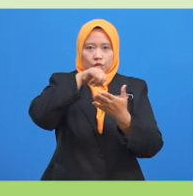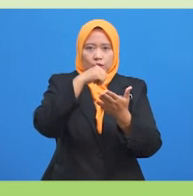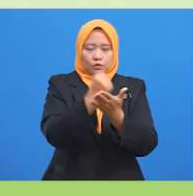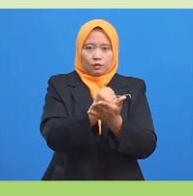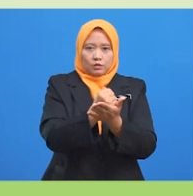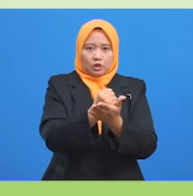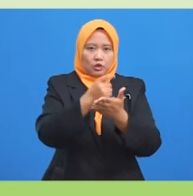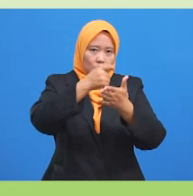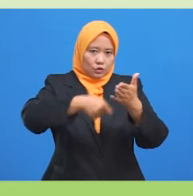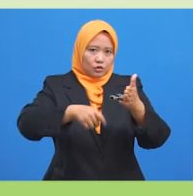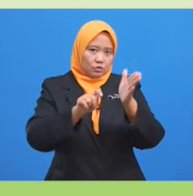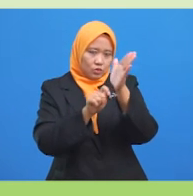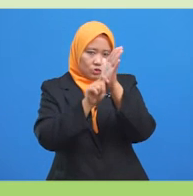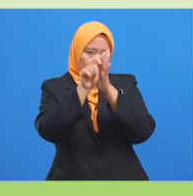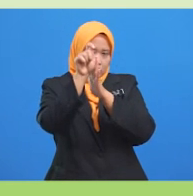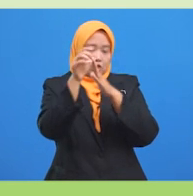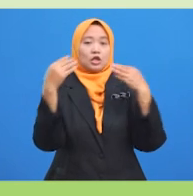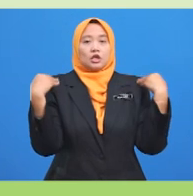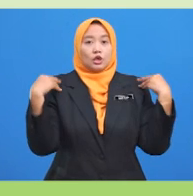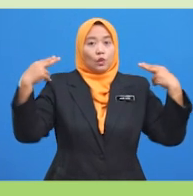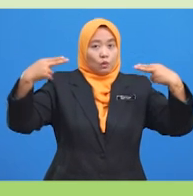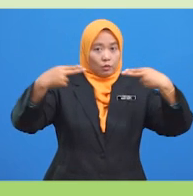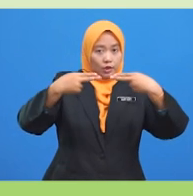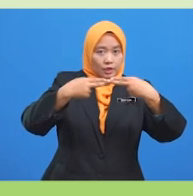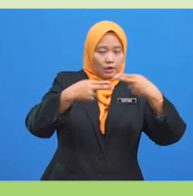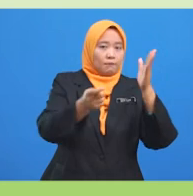antara jumlah output dan jumlah kos.